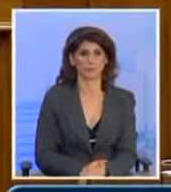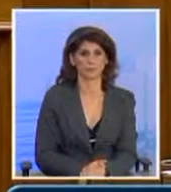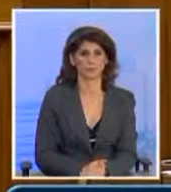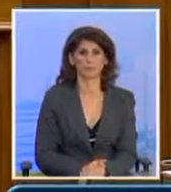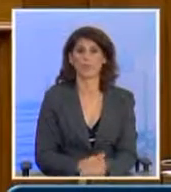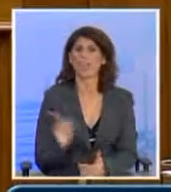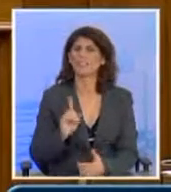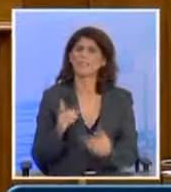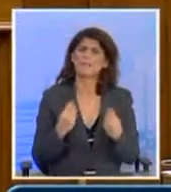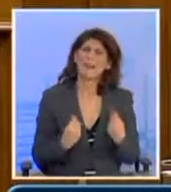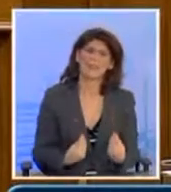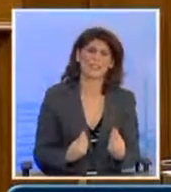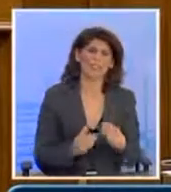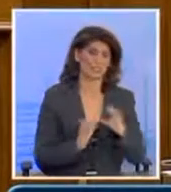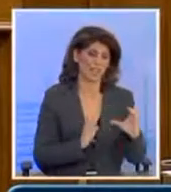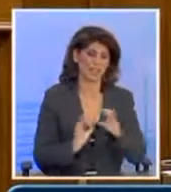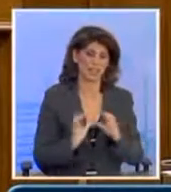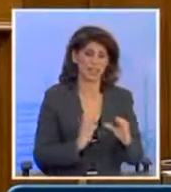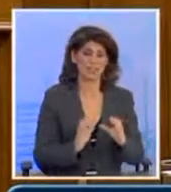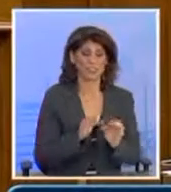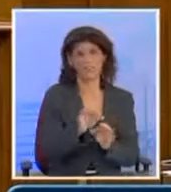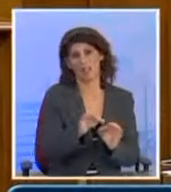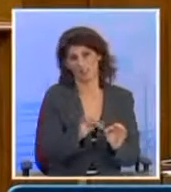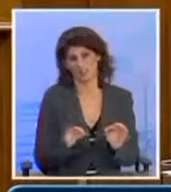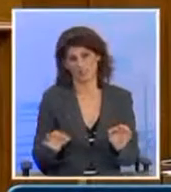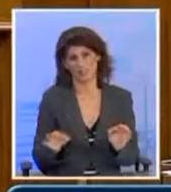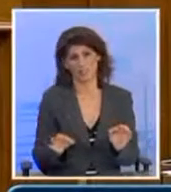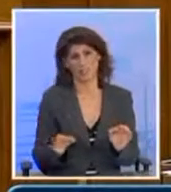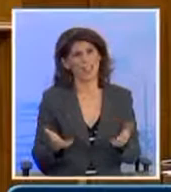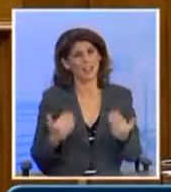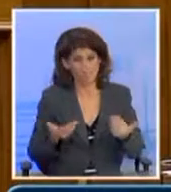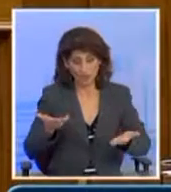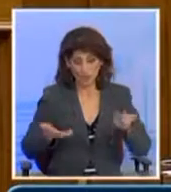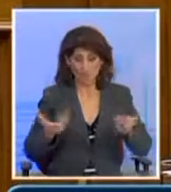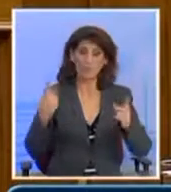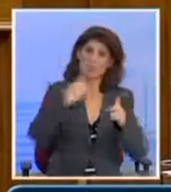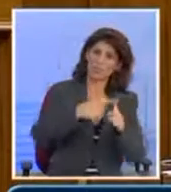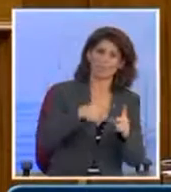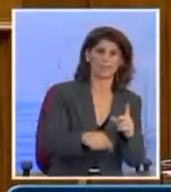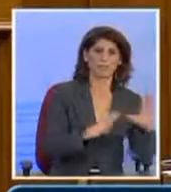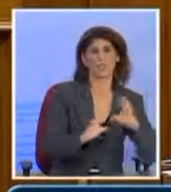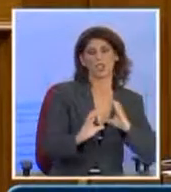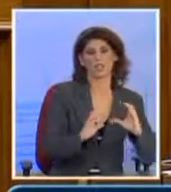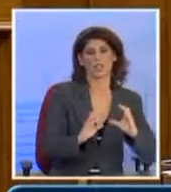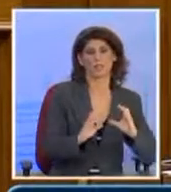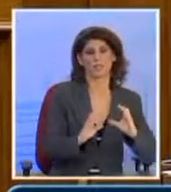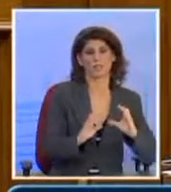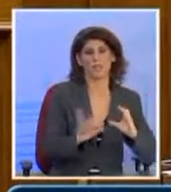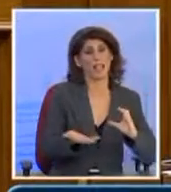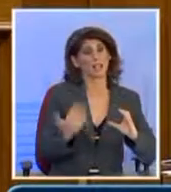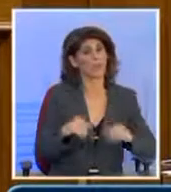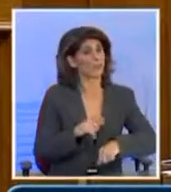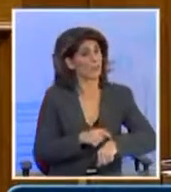Δεν είμαι καλός στην επικοινωνική διάσταση. Δεν έχω συγκριτικό πλεονέκτημα σε αυτό. Δεν έχω